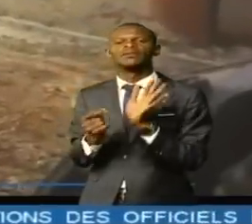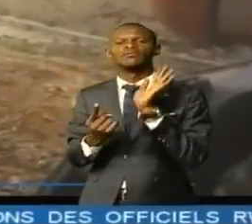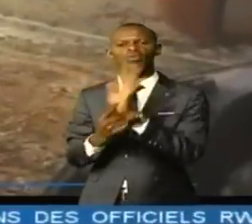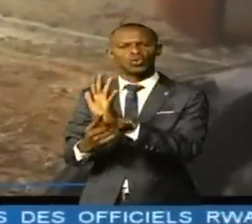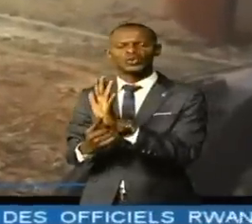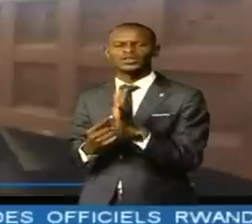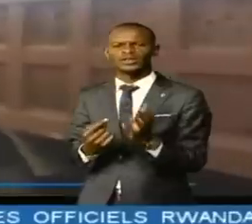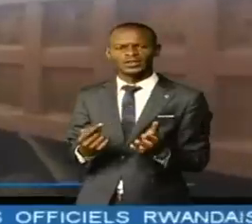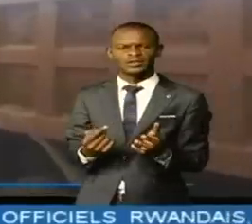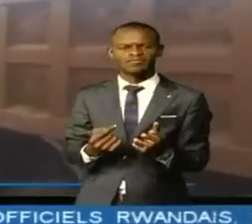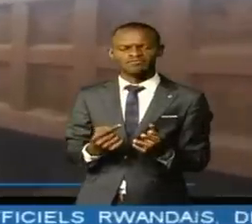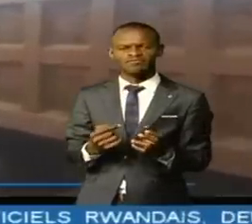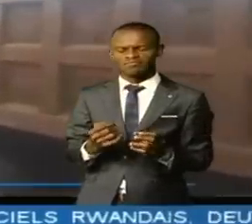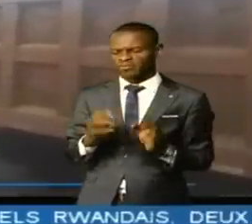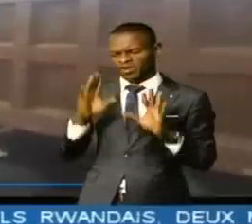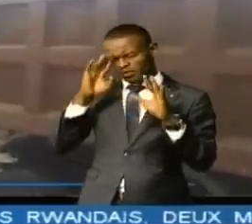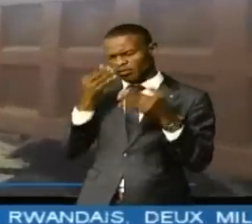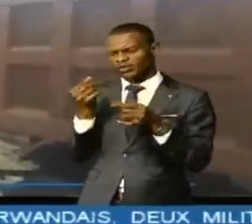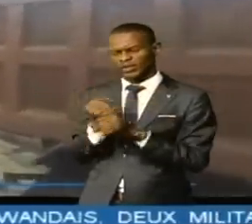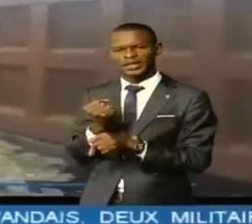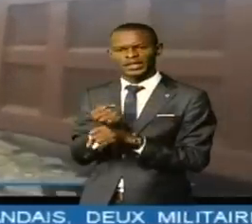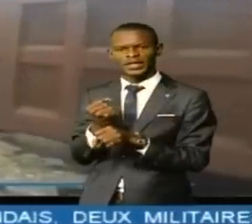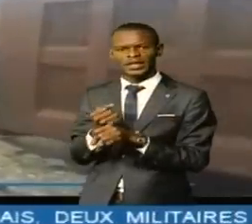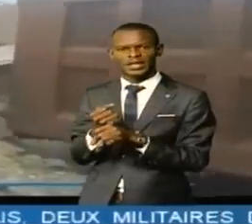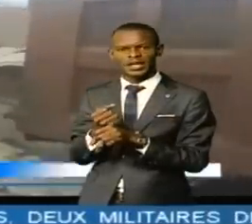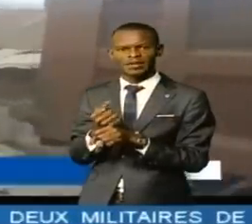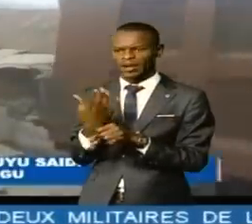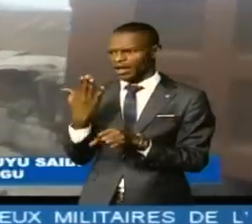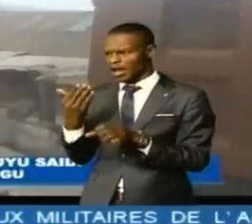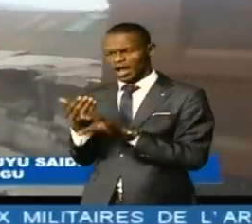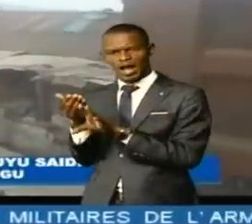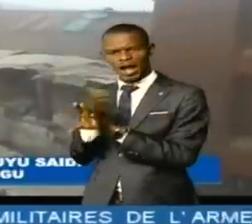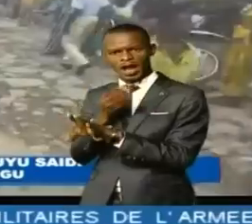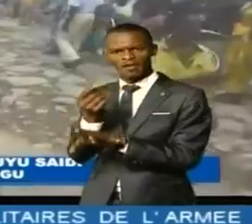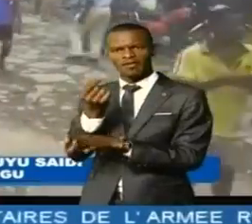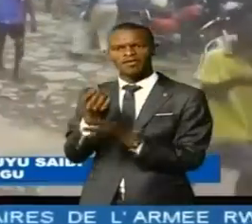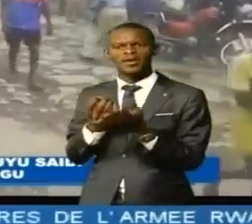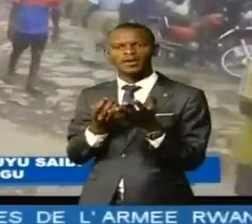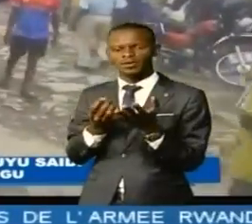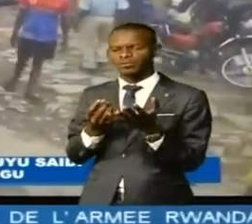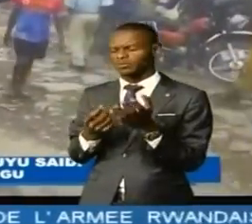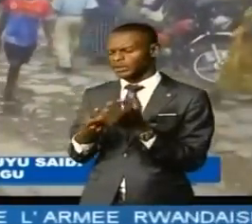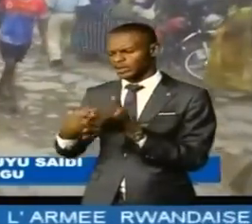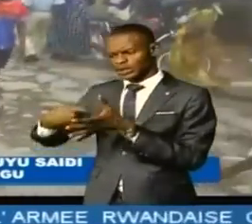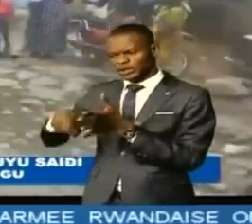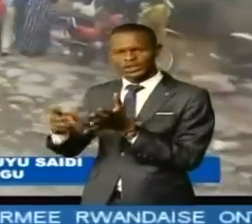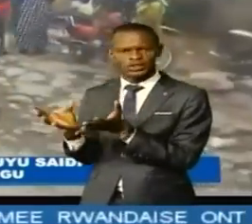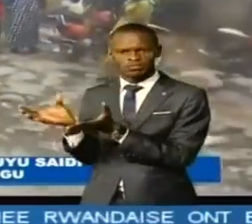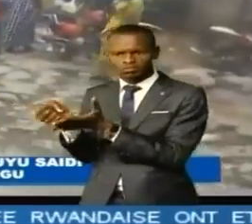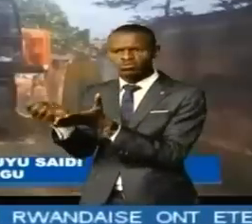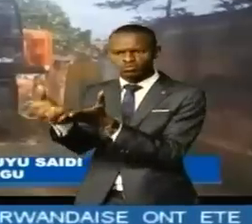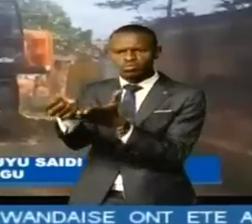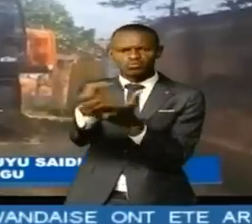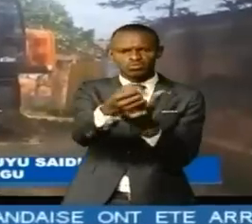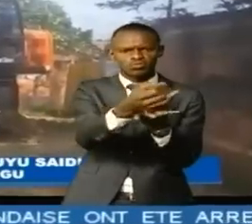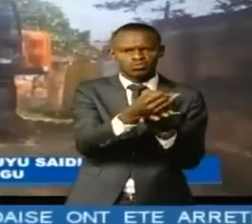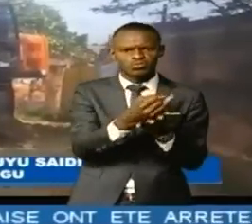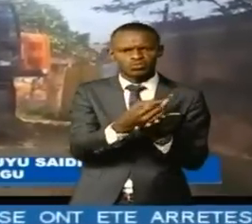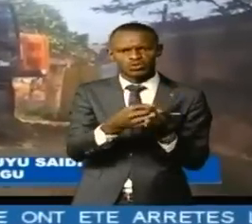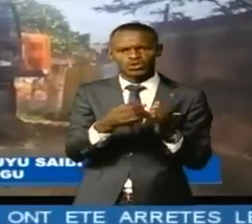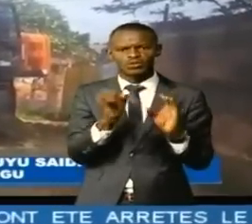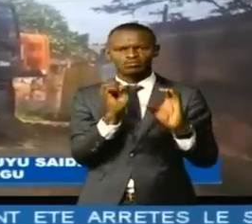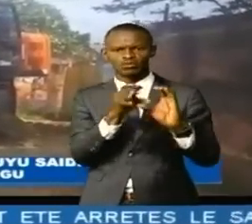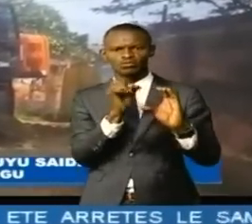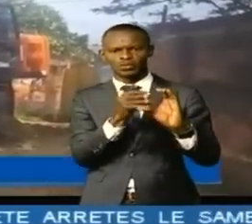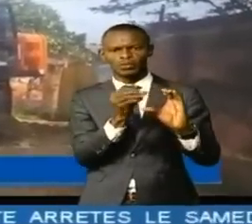retombées positives de la maximisation des recettes urbaines de la mairie de Matadi, canalisée dans la réhabilitation de cette route